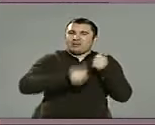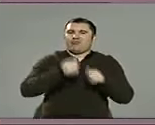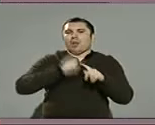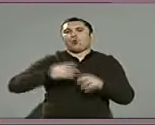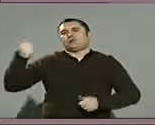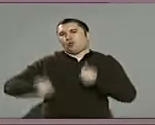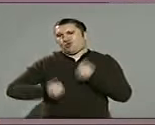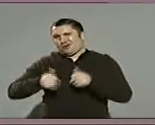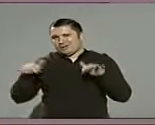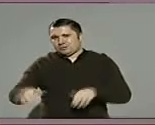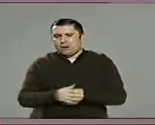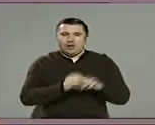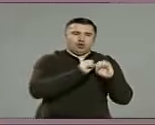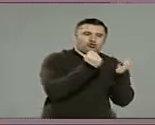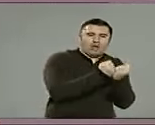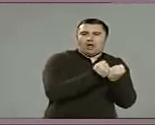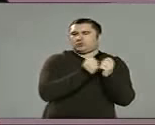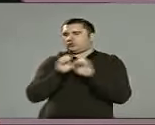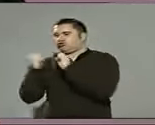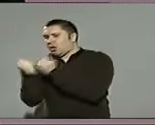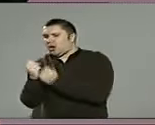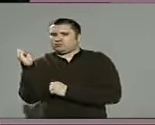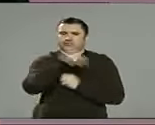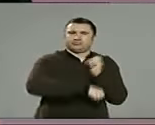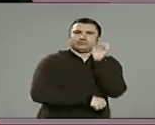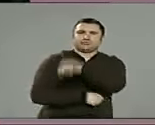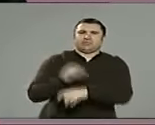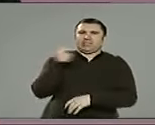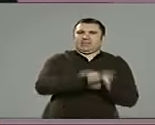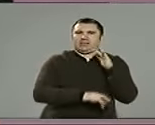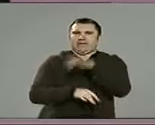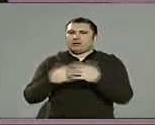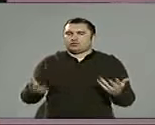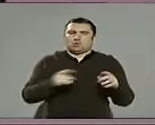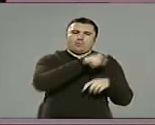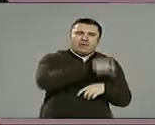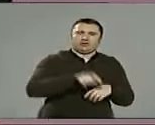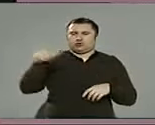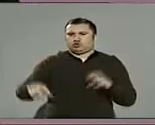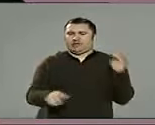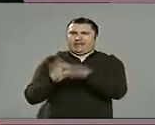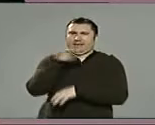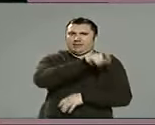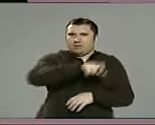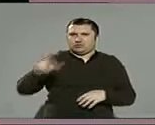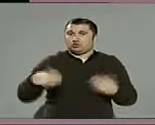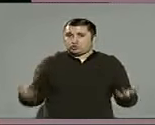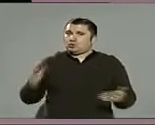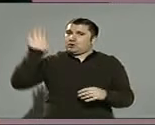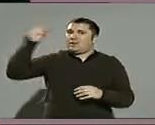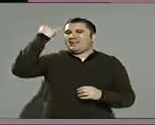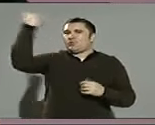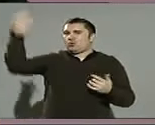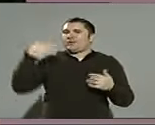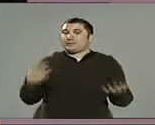soll. Staat gegen Staat, Unternehmen gegen Unternehmen, Mensch gegen Mensch. Das war und ist ihre herrschende Ideologie.